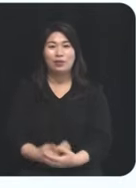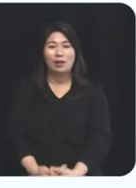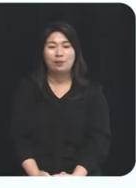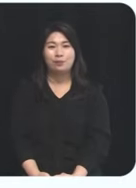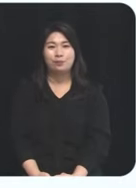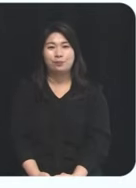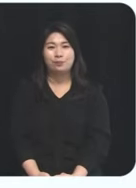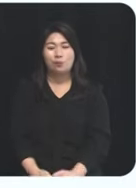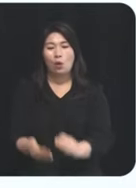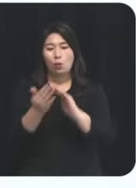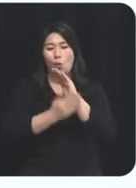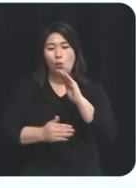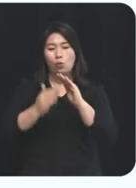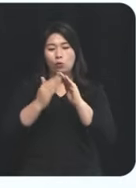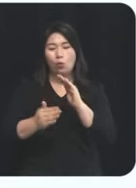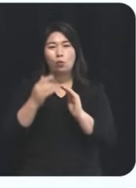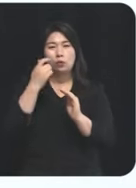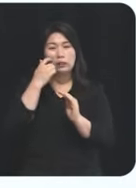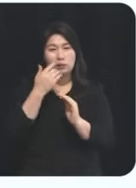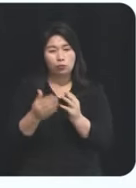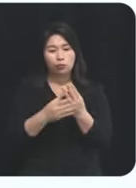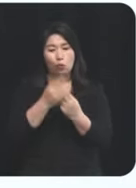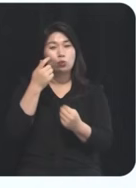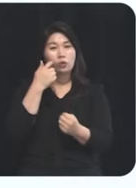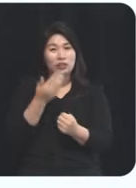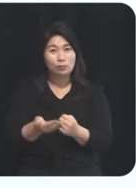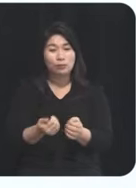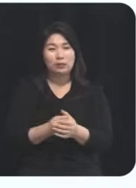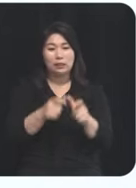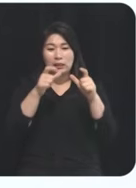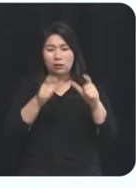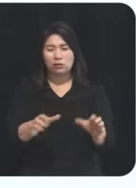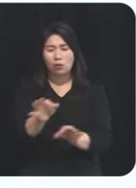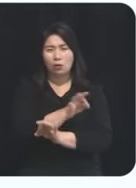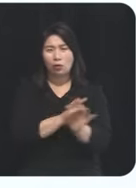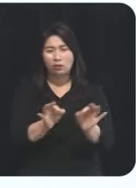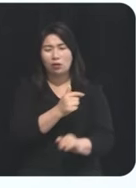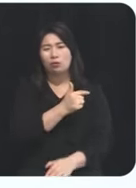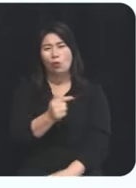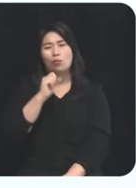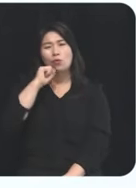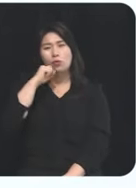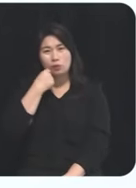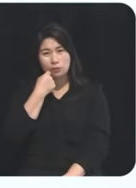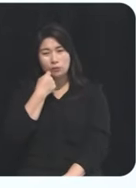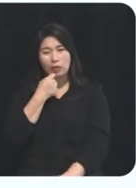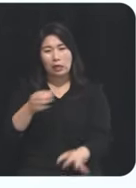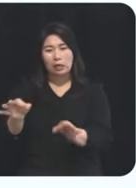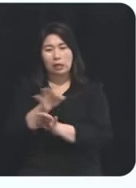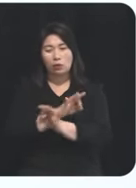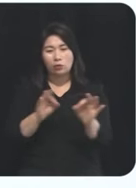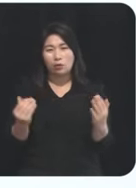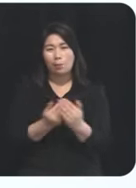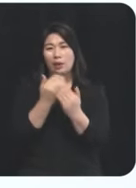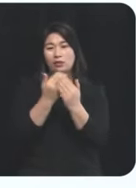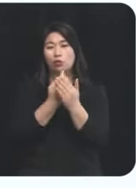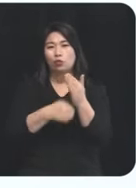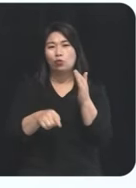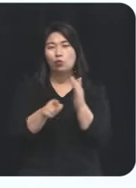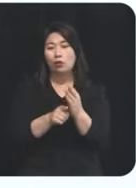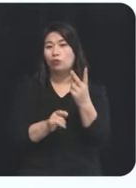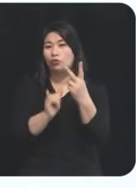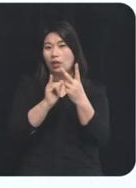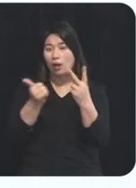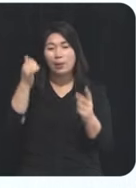이어서 공통 질문 좀 드리도록 하겠습니다. 지역 경제가 굉장히 어렵습니다. 지역 경제 활성화를 위해서 두 후보만의